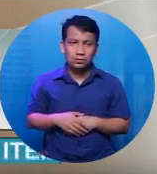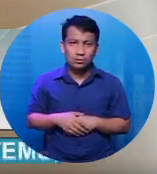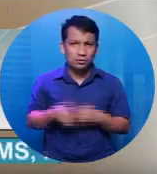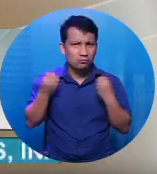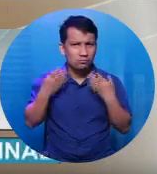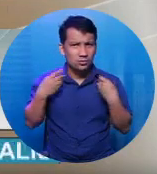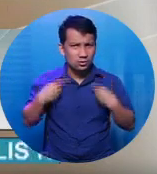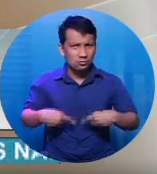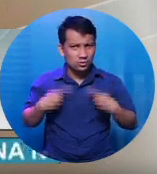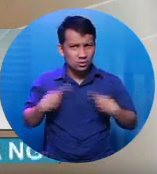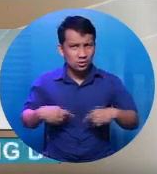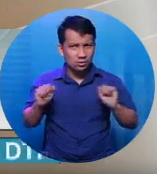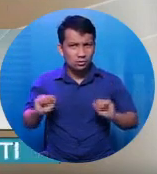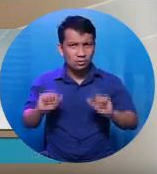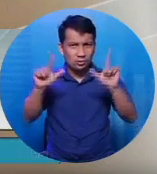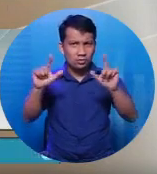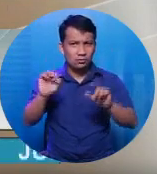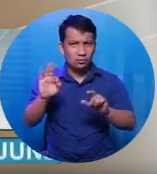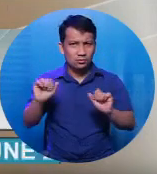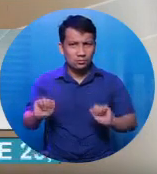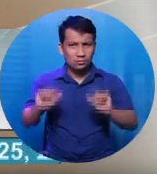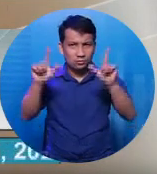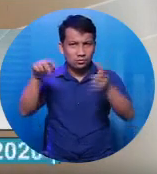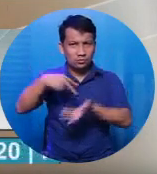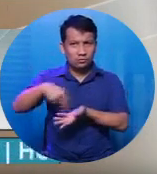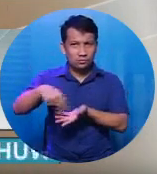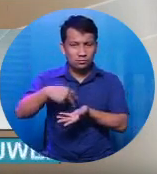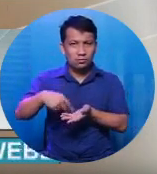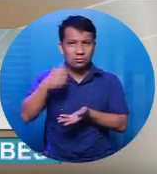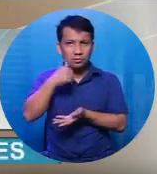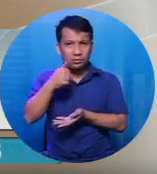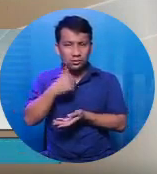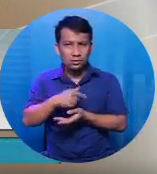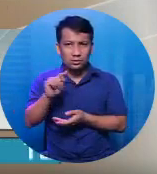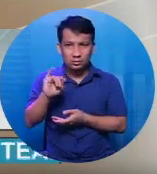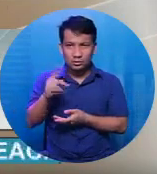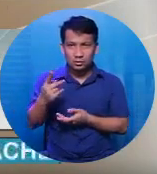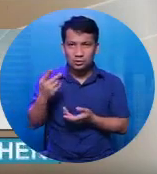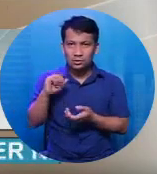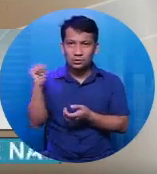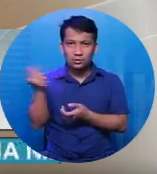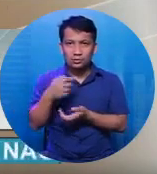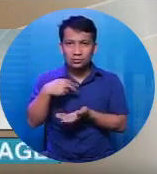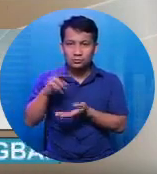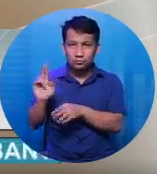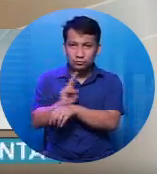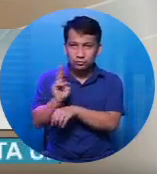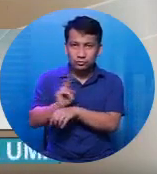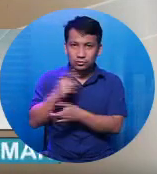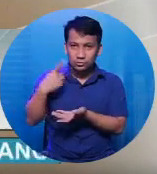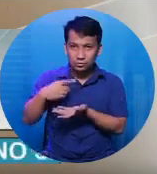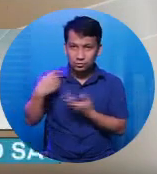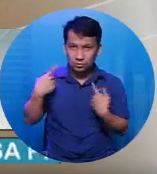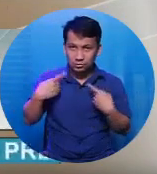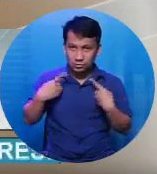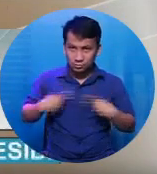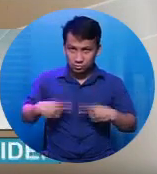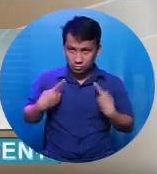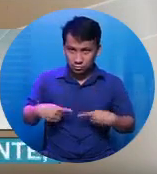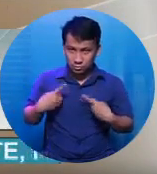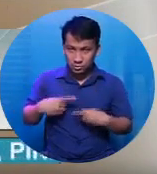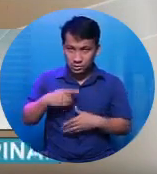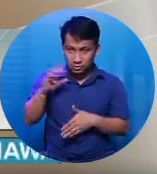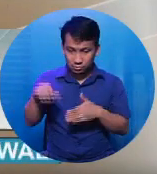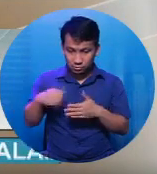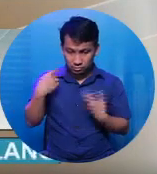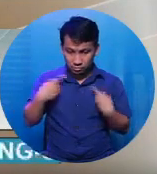dami niyang pinupost sa Facebook. Sumasayaw nung babae, nagti-TikTok siya, gamit niya lahat yung damit ng asawa ko. Ano yung isipin